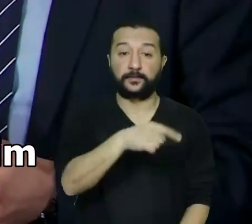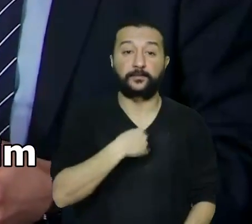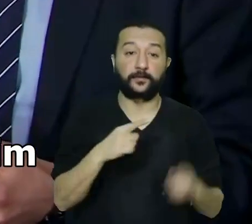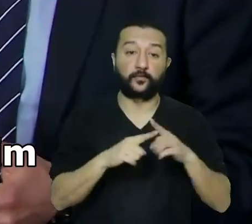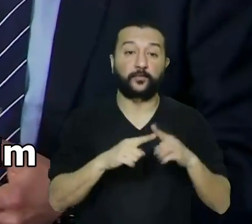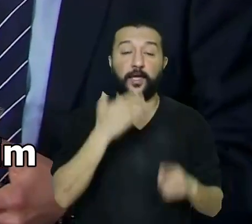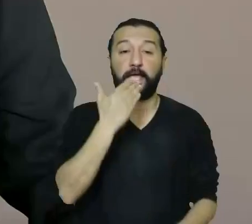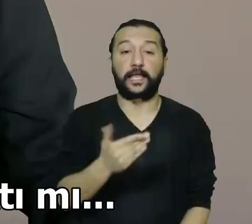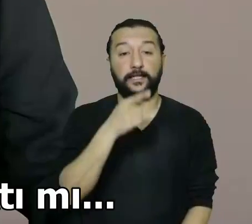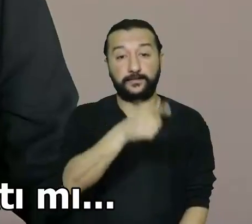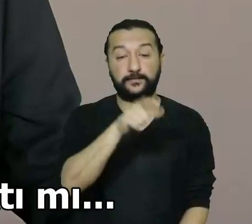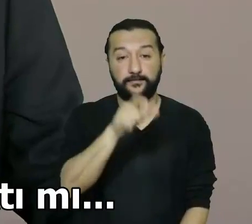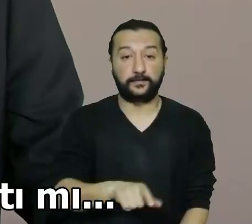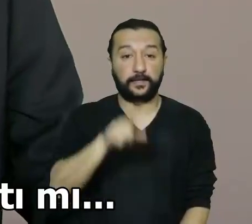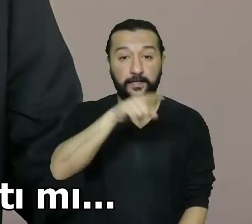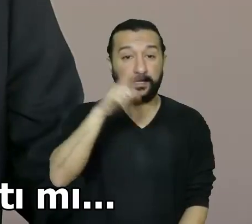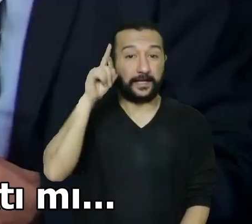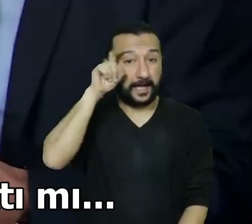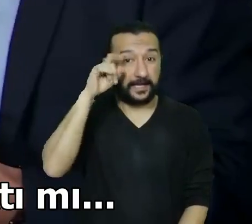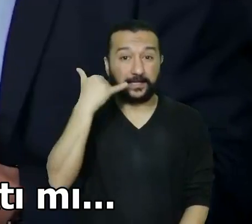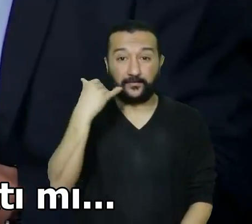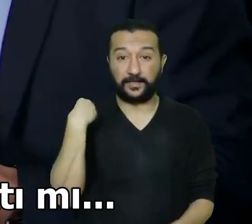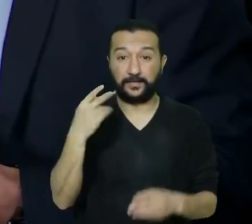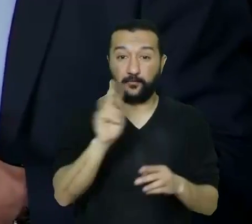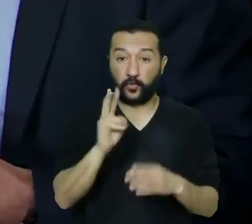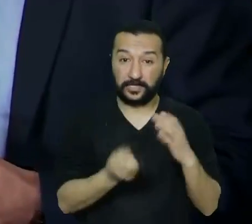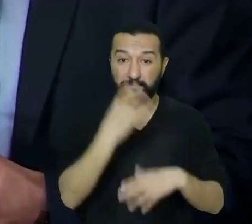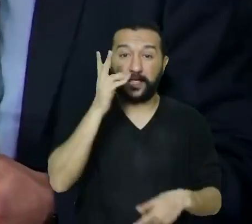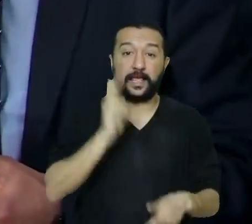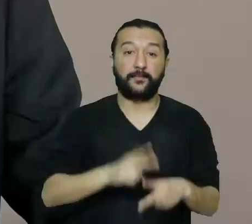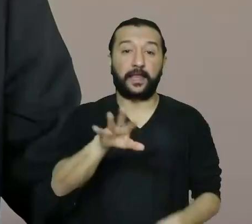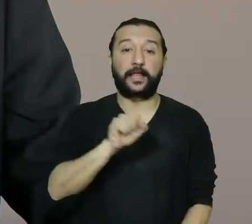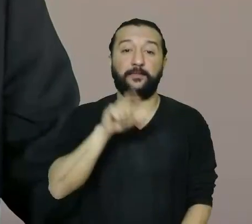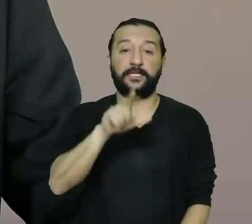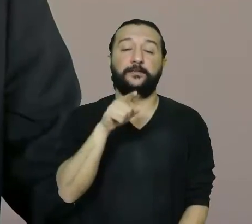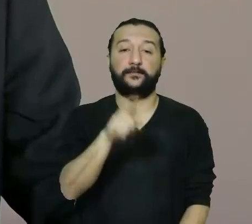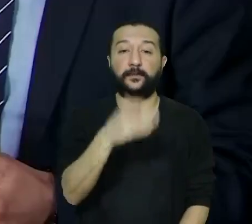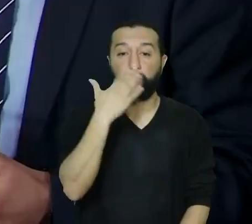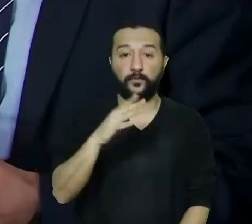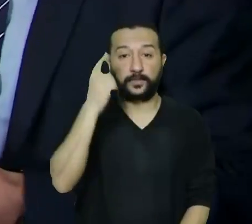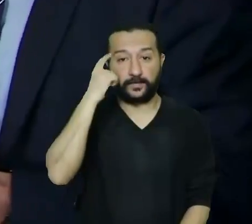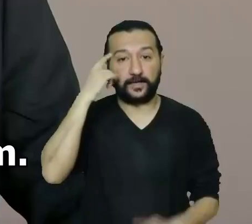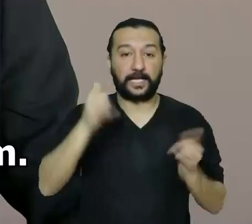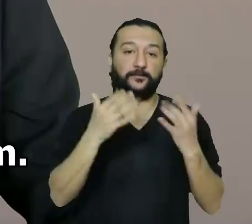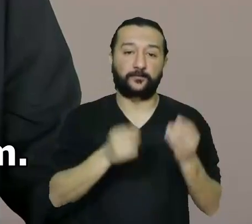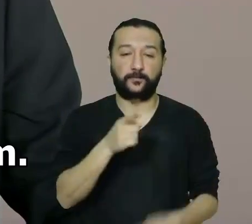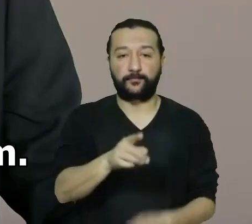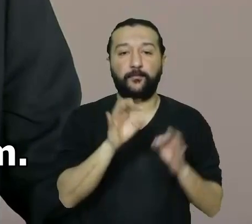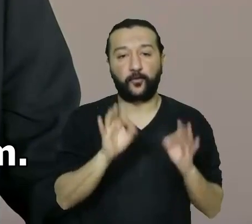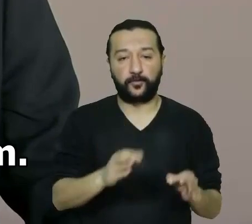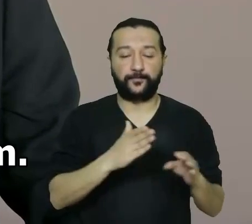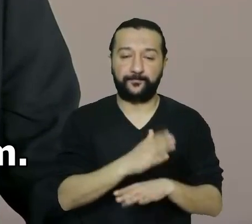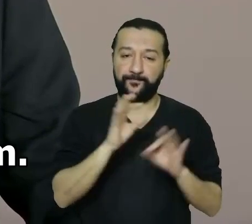bizim Tuğba'ya anlatacaksın. Akıllı telefonun yeni modeli çıktı mı hemen alması lazım. Yoksa kafayı yiyor.